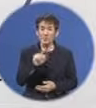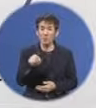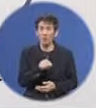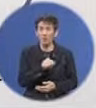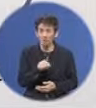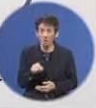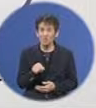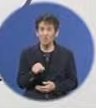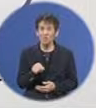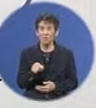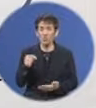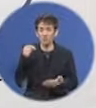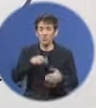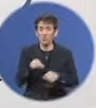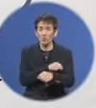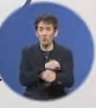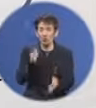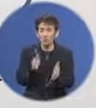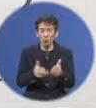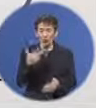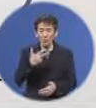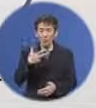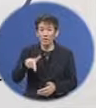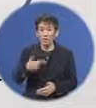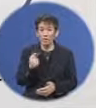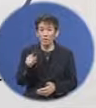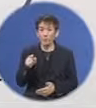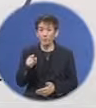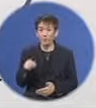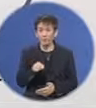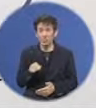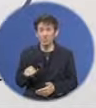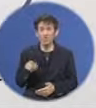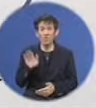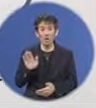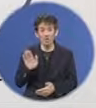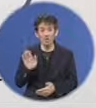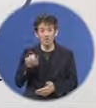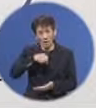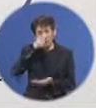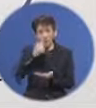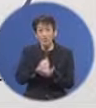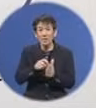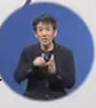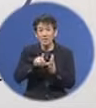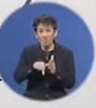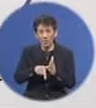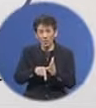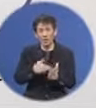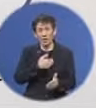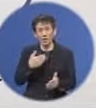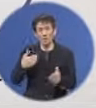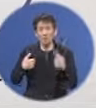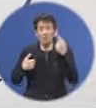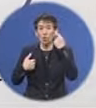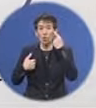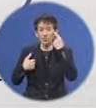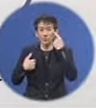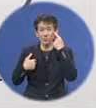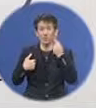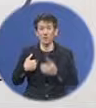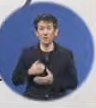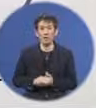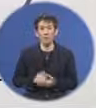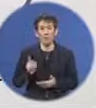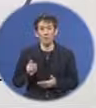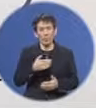はい、うち特養7600人というような、ことを達成すれば、はい、まあ大丈夫なんだけども、それもでき